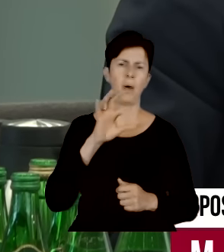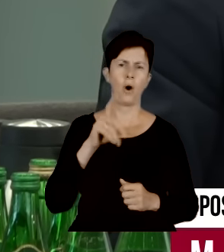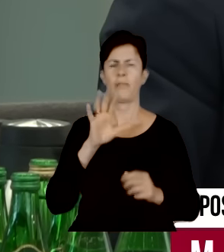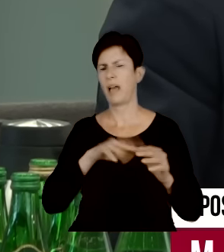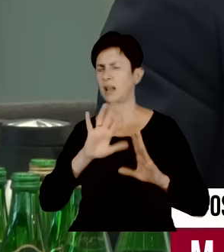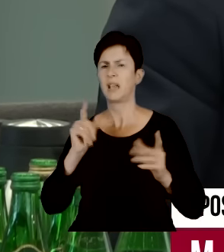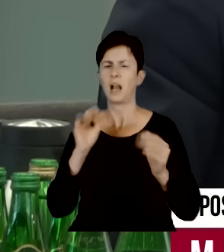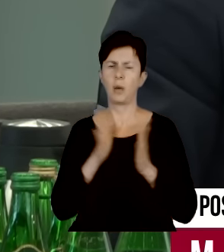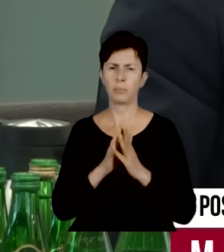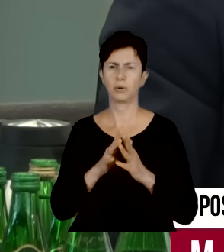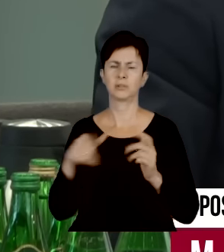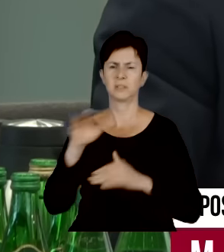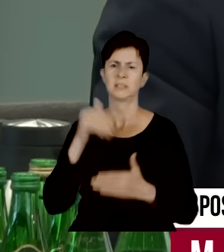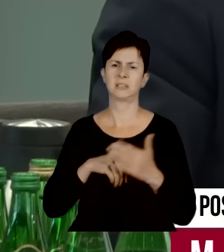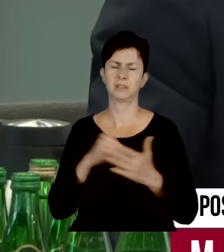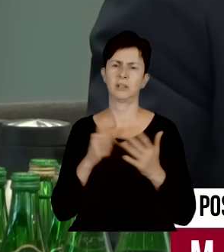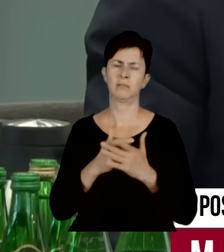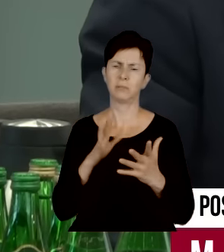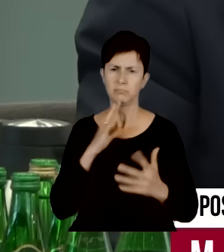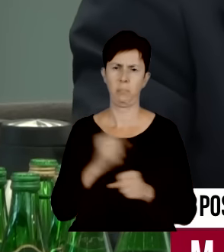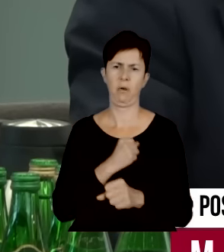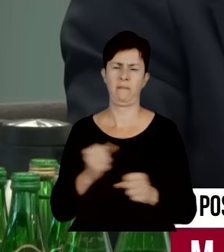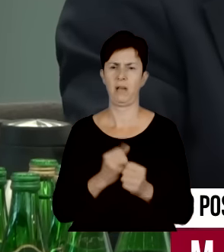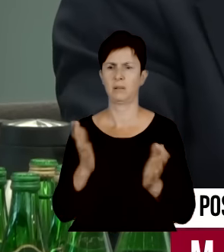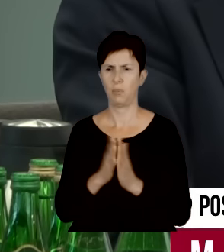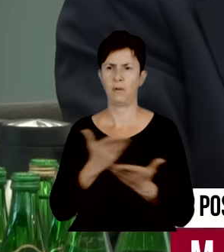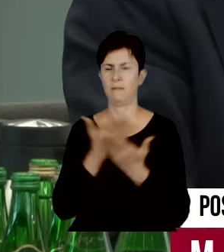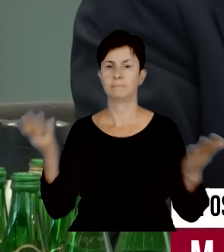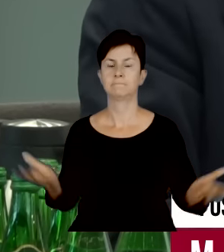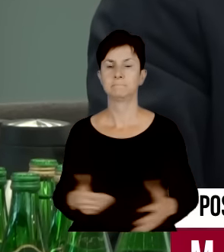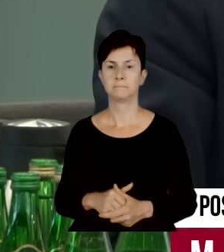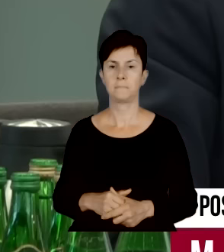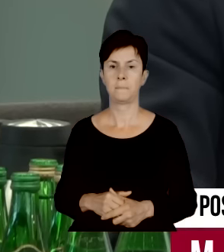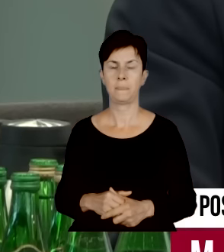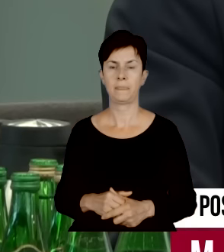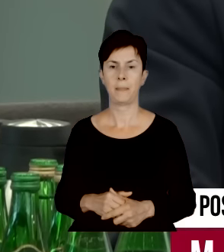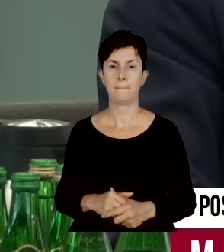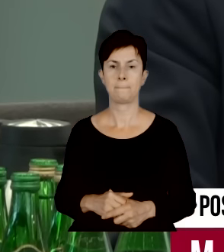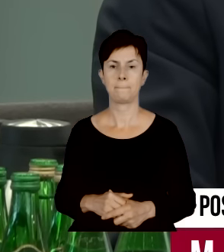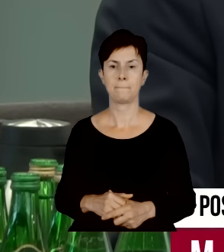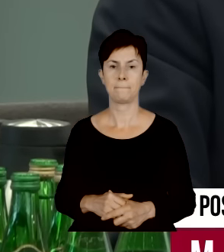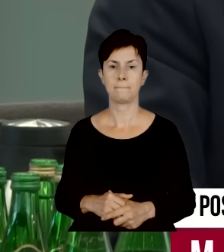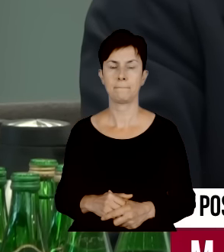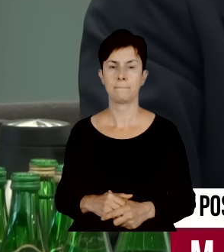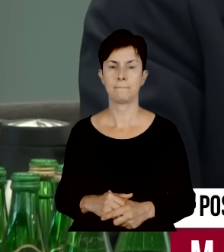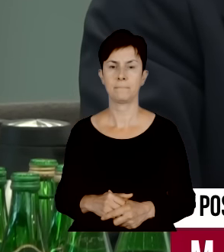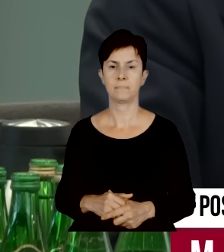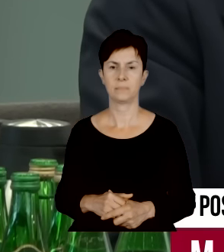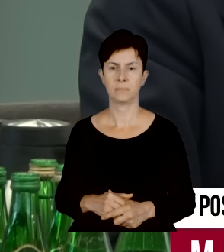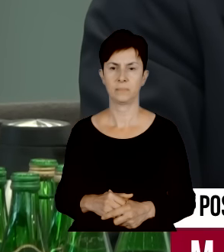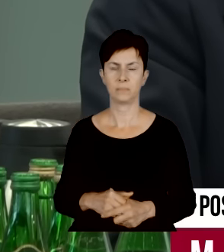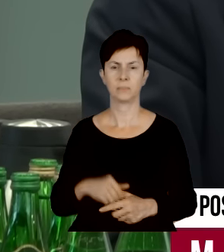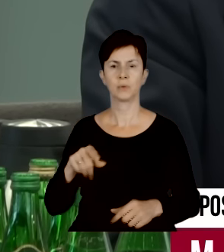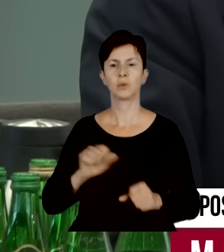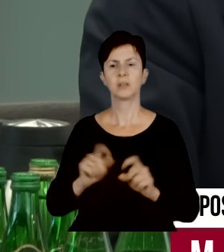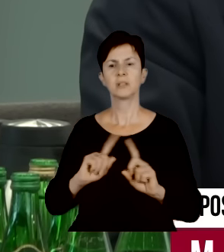jednak dobrze było żeście zachowali pewną powagę panie premierze i myślę że tutaj jest inny problem problem jest wydania